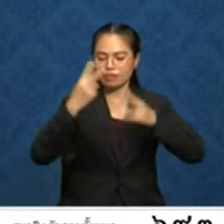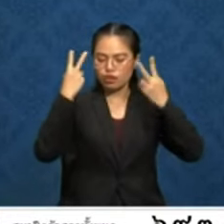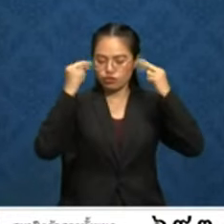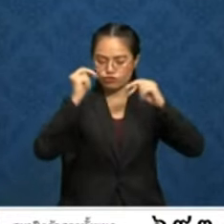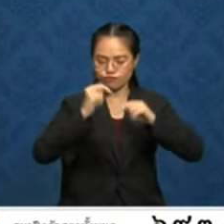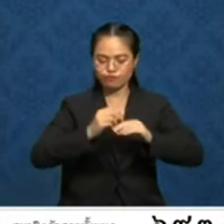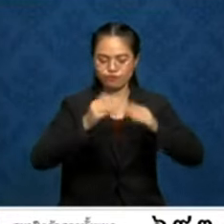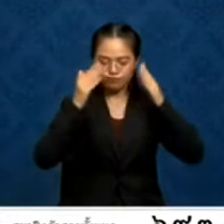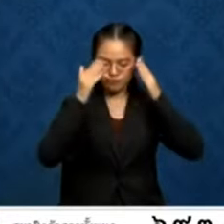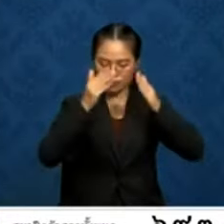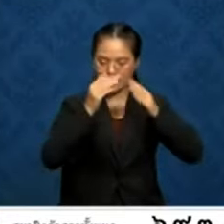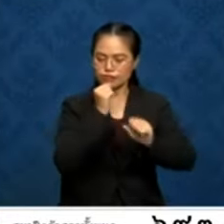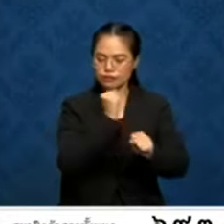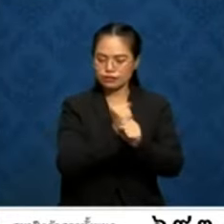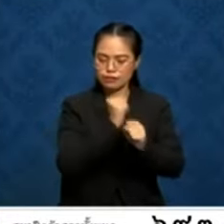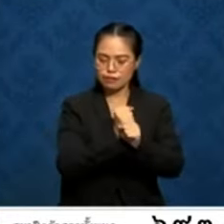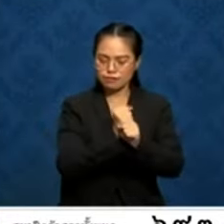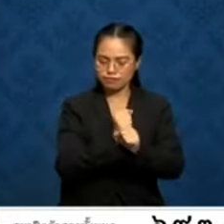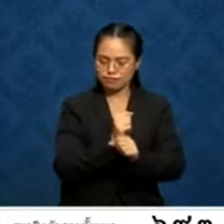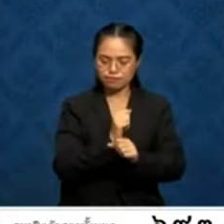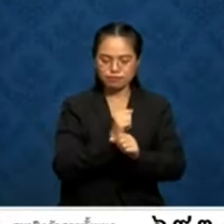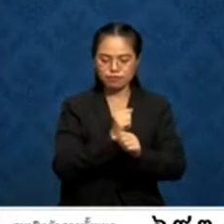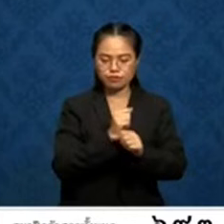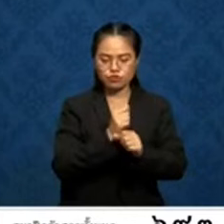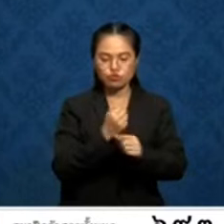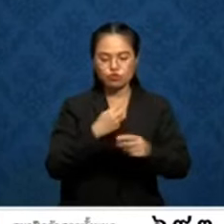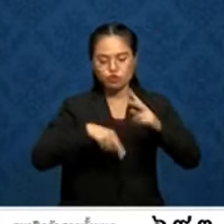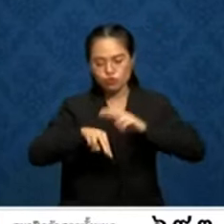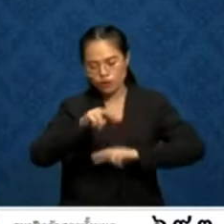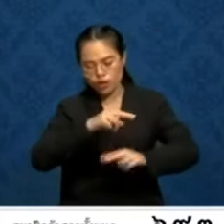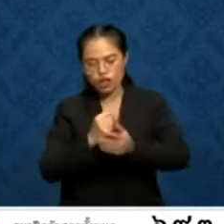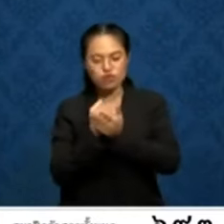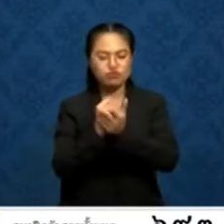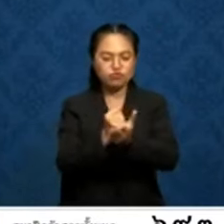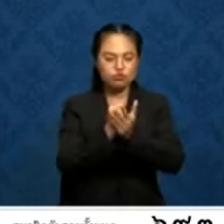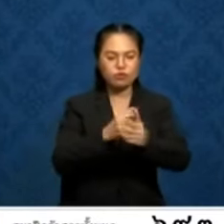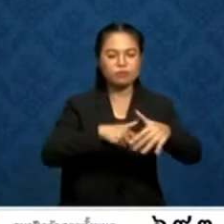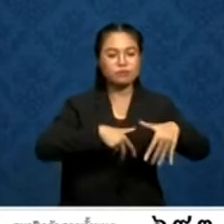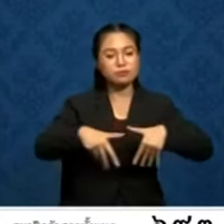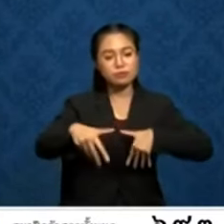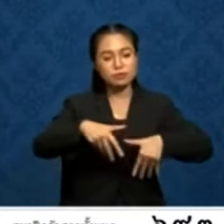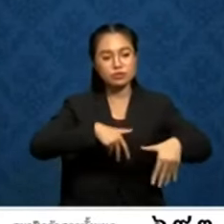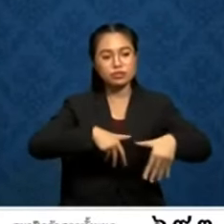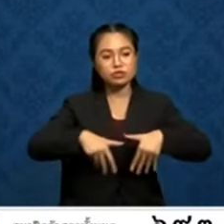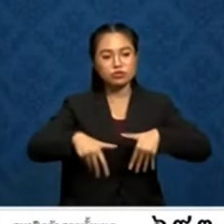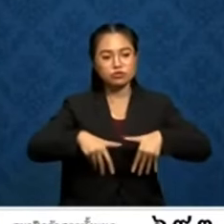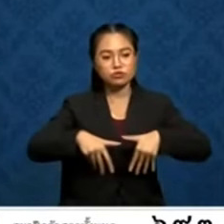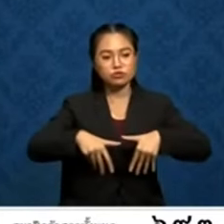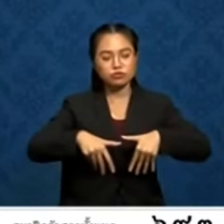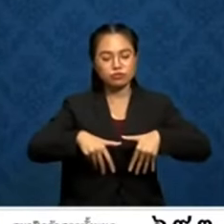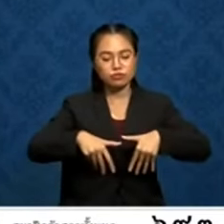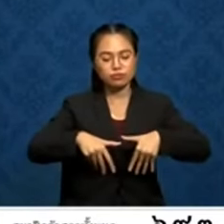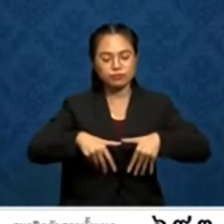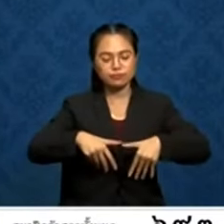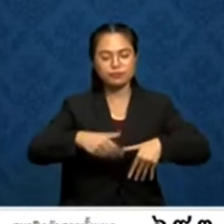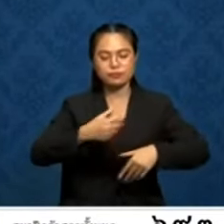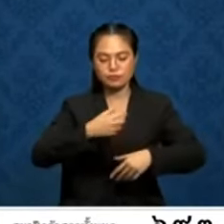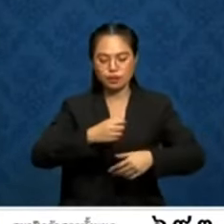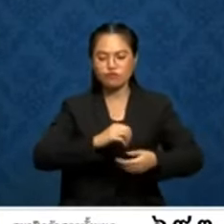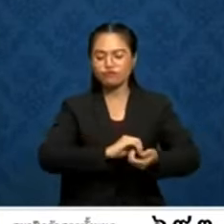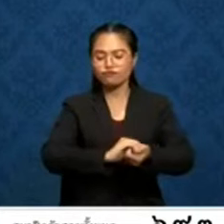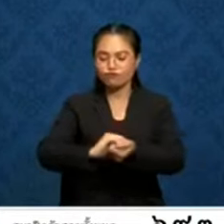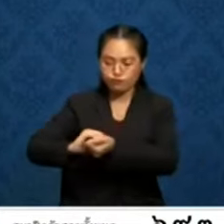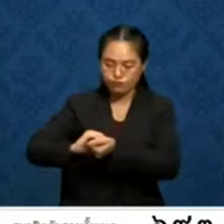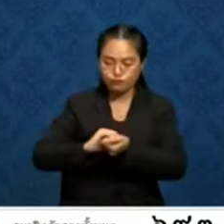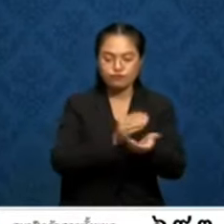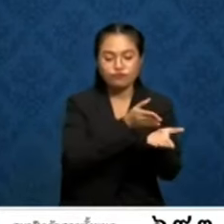จริตและยึดประโยชน์ของประชาชนเป็นที่ตั้งพร้อมทั้งประสานพลังจากทุกภาคส่